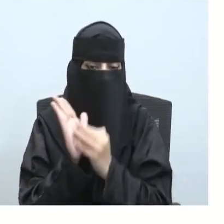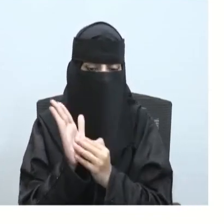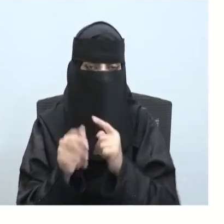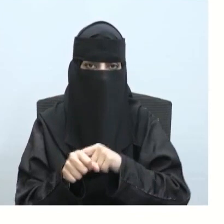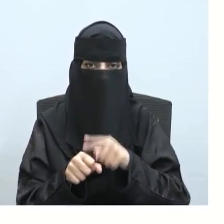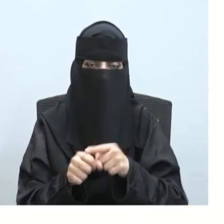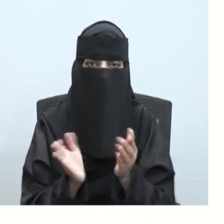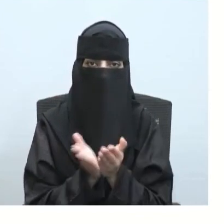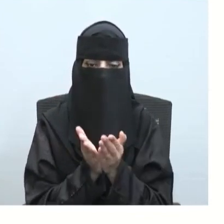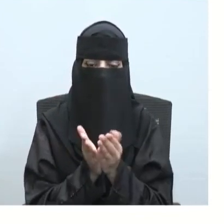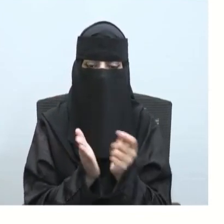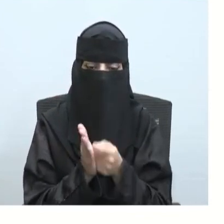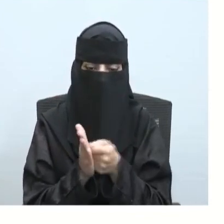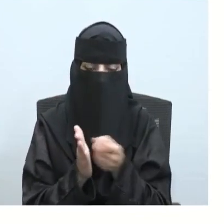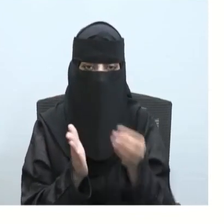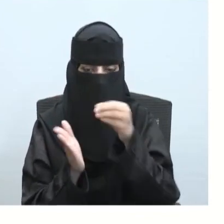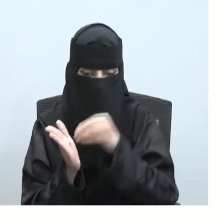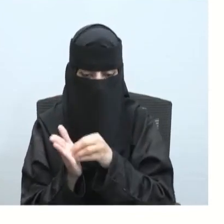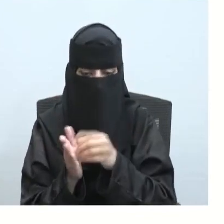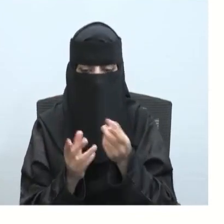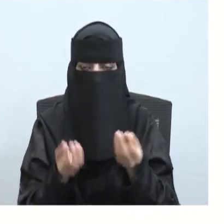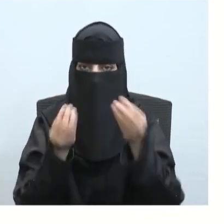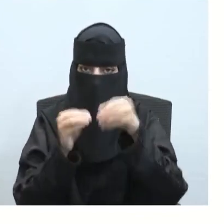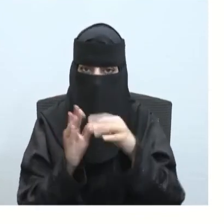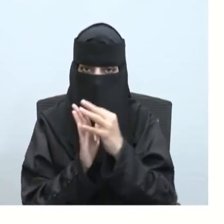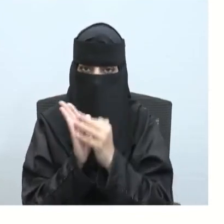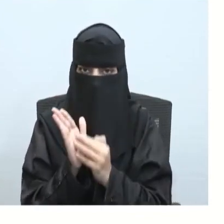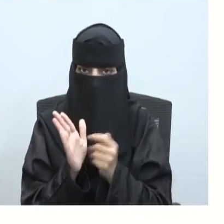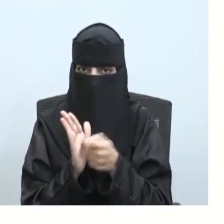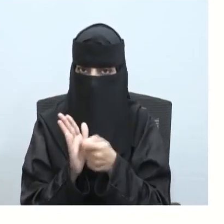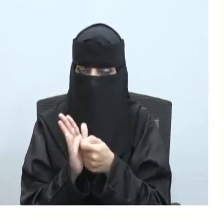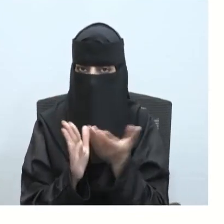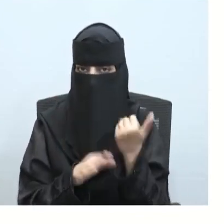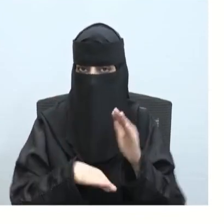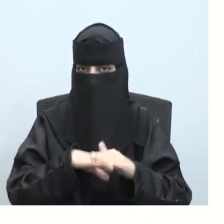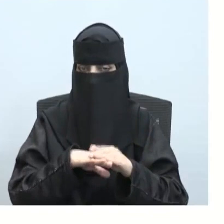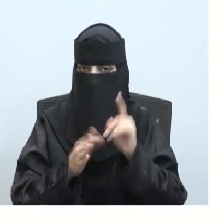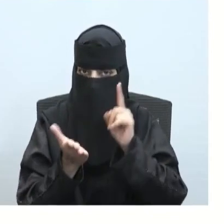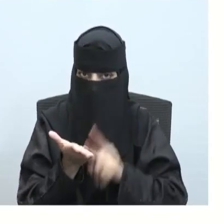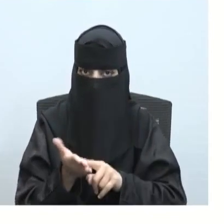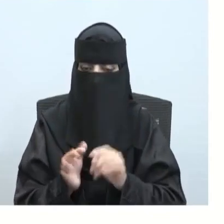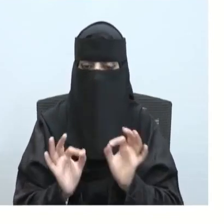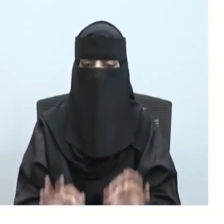المركبة، واكتب مقطعاً برمجياً لتزويد المركبة بما تم طلبه بإعطاء تأكيد.